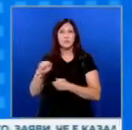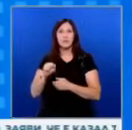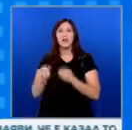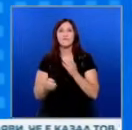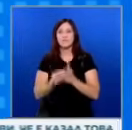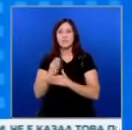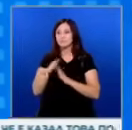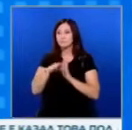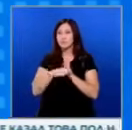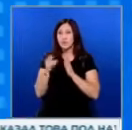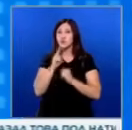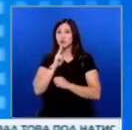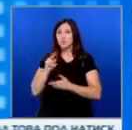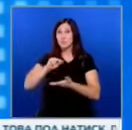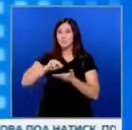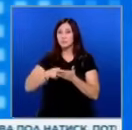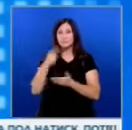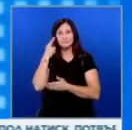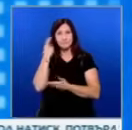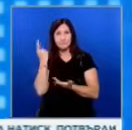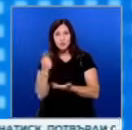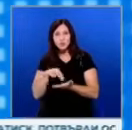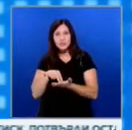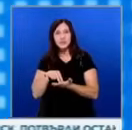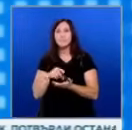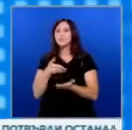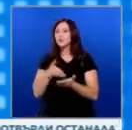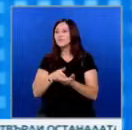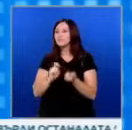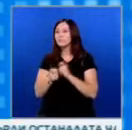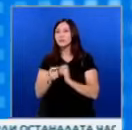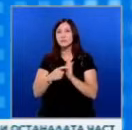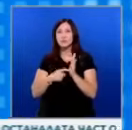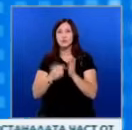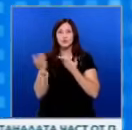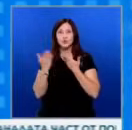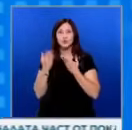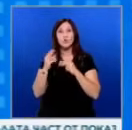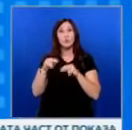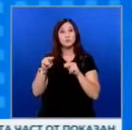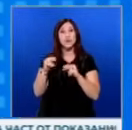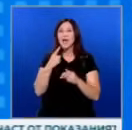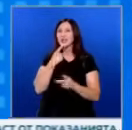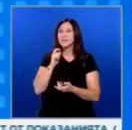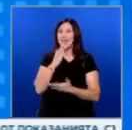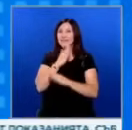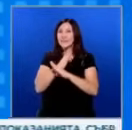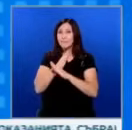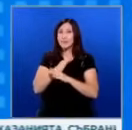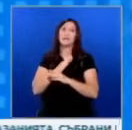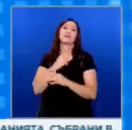подписали позиция против промените в закона за училищното образование за забрана на пропаганда на нетрадиционна сексуална